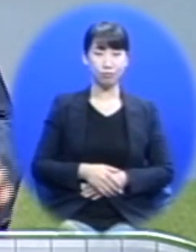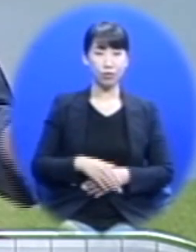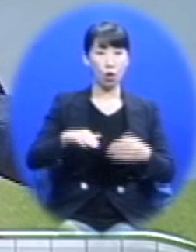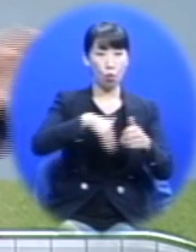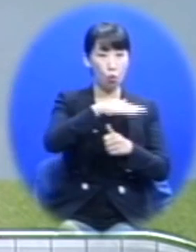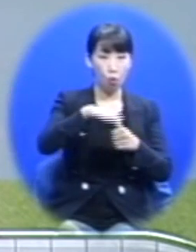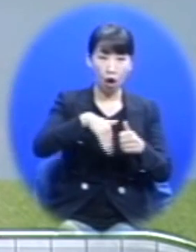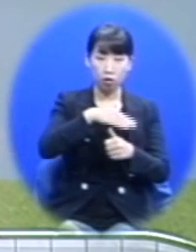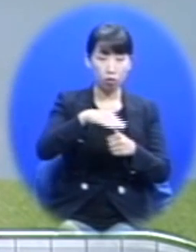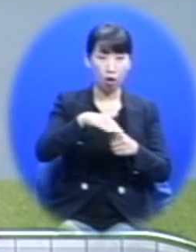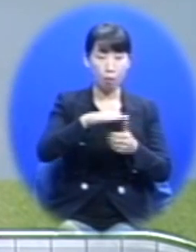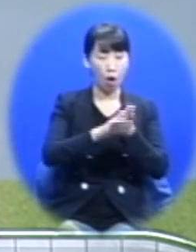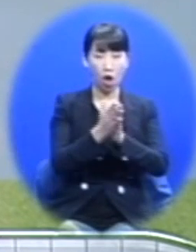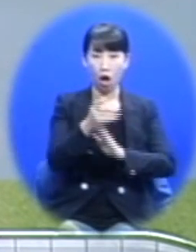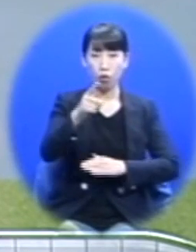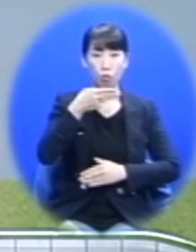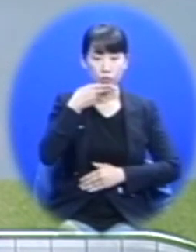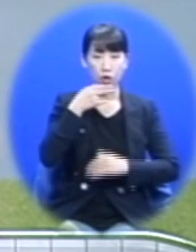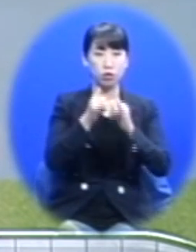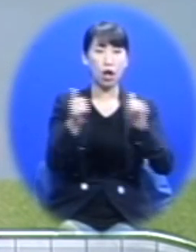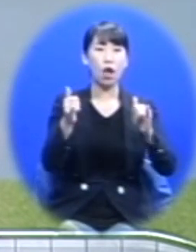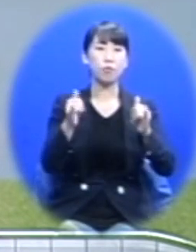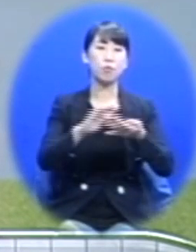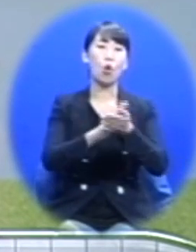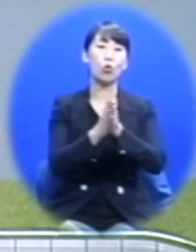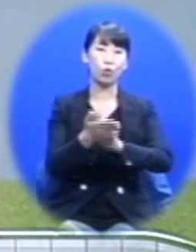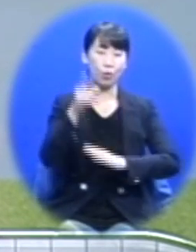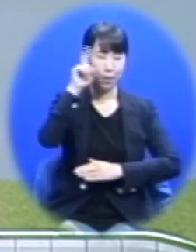환경과 여건은 달라진 게 아무것도 없는데 사람이 어떻게 이렇게 달라질 수가 있죠?